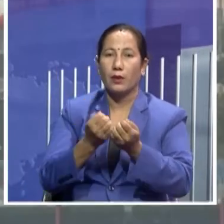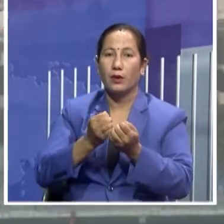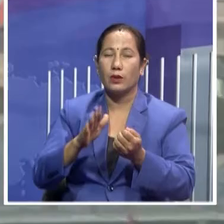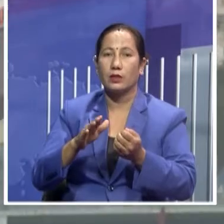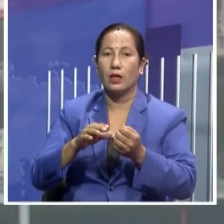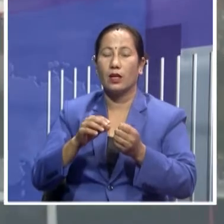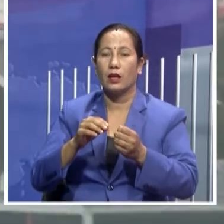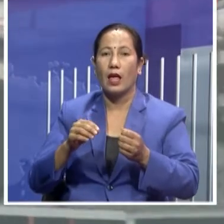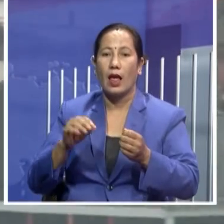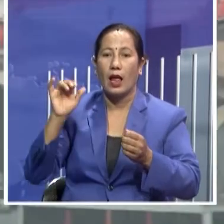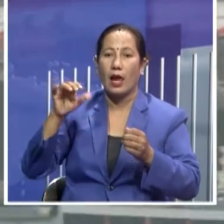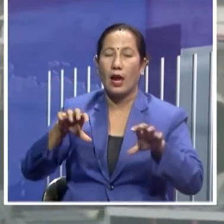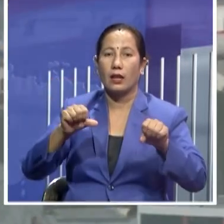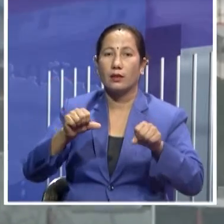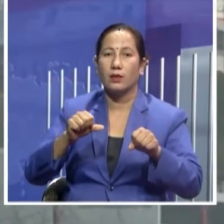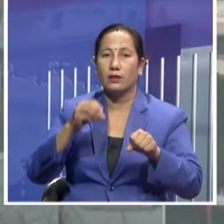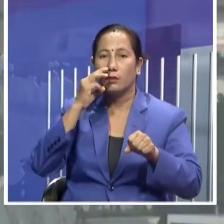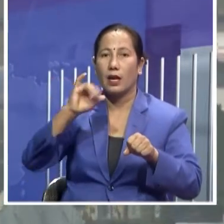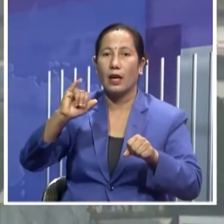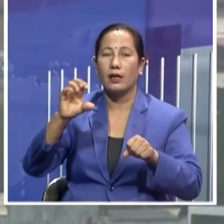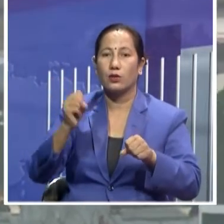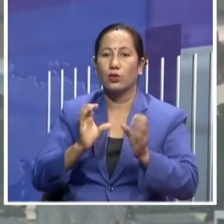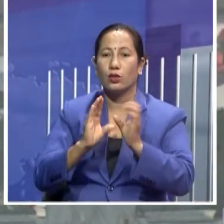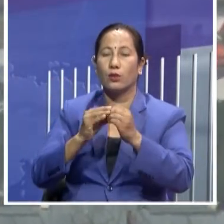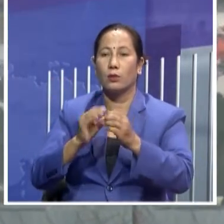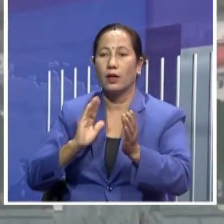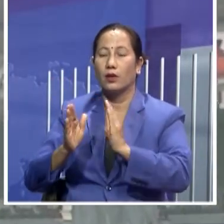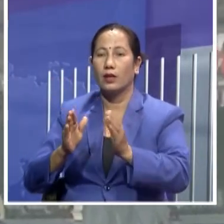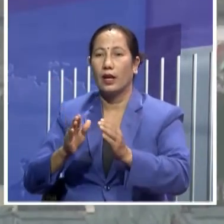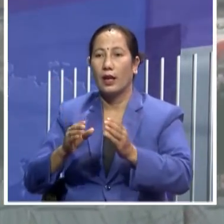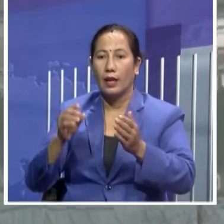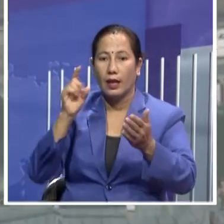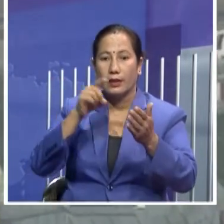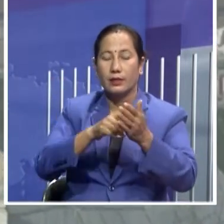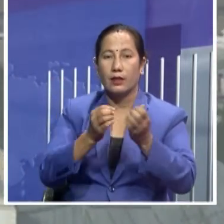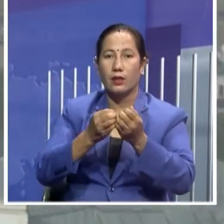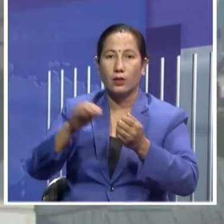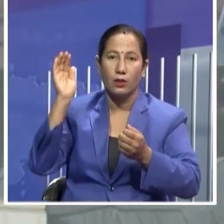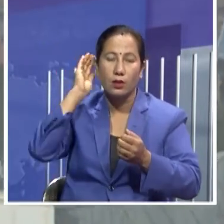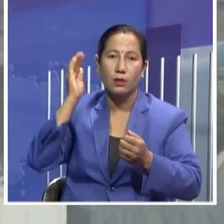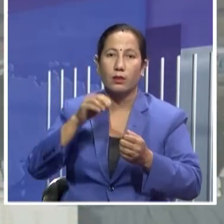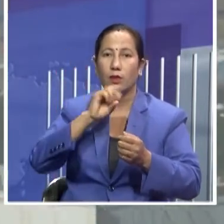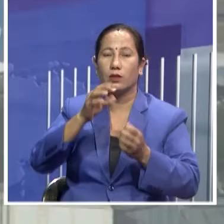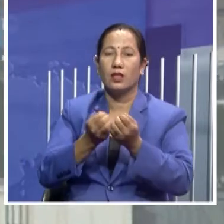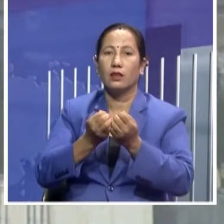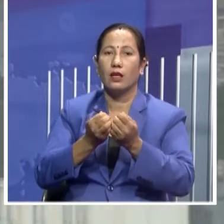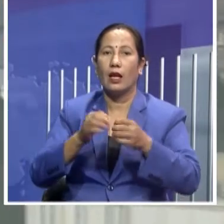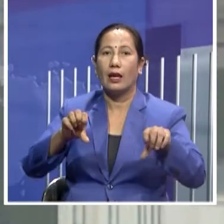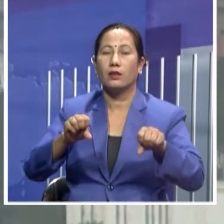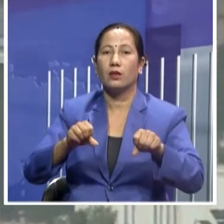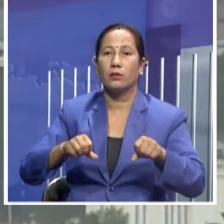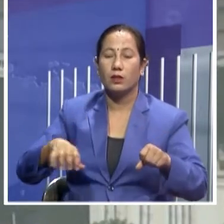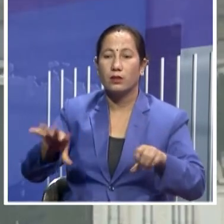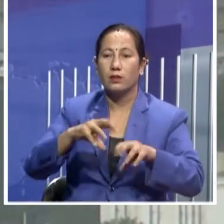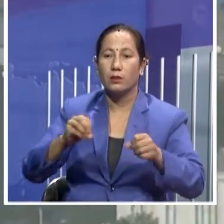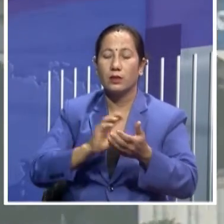नानगहार प्रान्तमा भएको आक्रमणमा आइएसको समूहका योजनाकारलाई निशाना बनाइएको खबरमा उल्लेख छ। ड्रोन आक्रमणमा